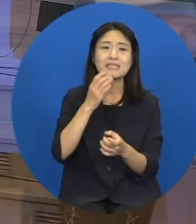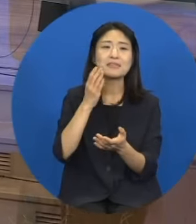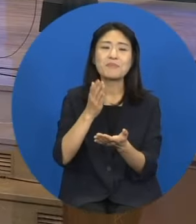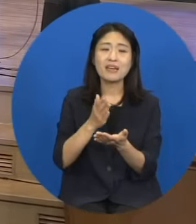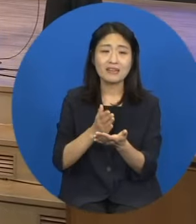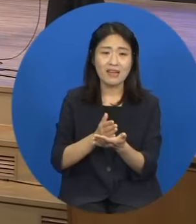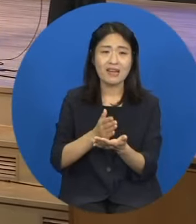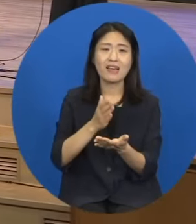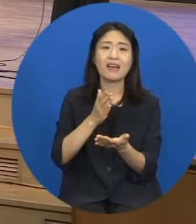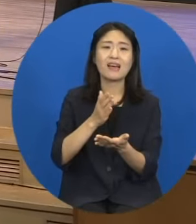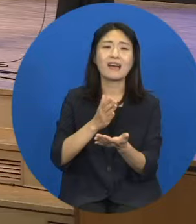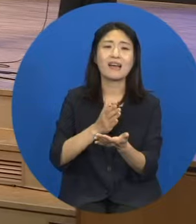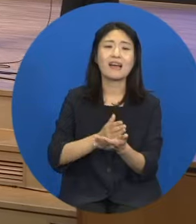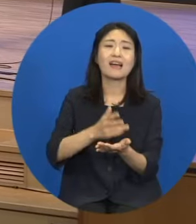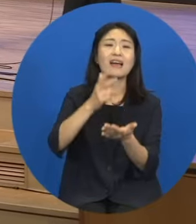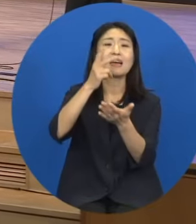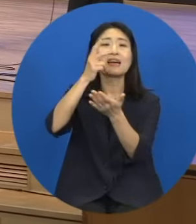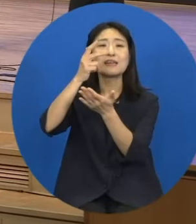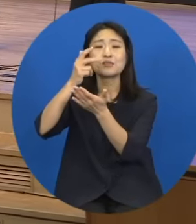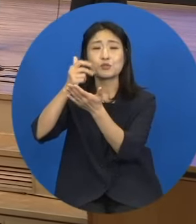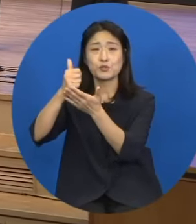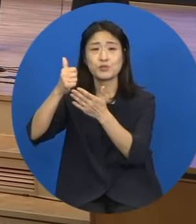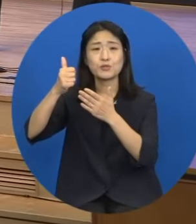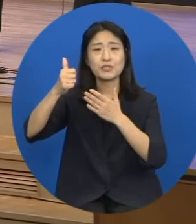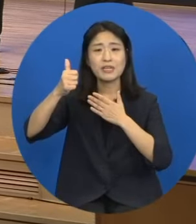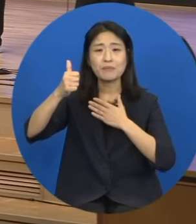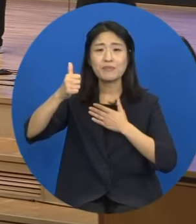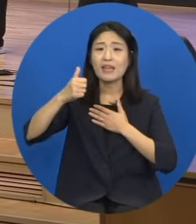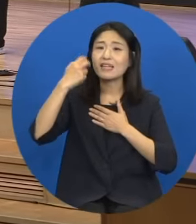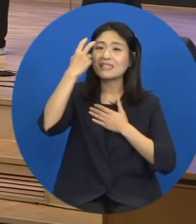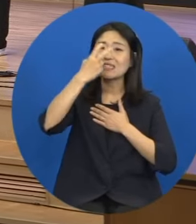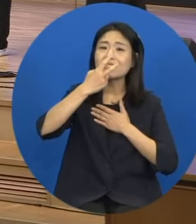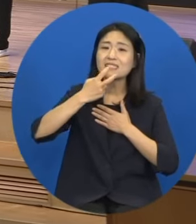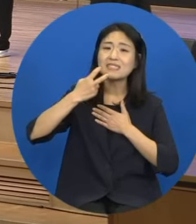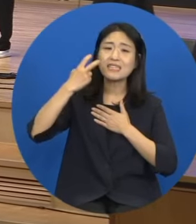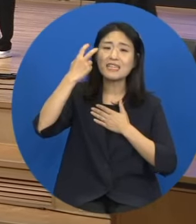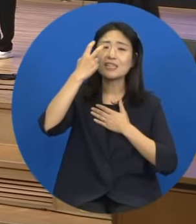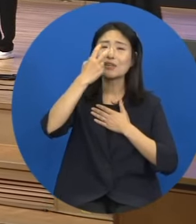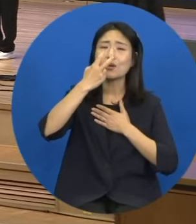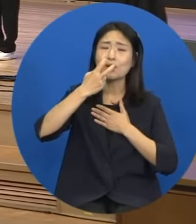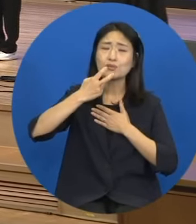겁내지 마라. 주님 나를 지켜주시네, 주님 나를